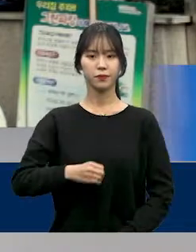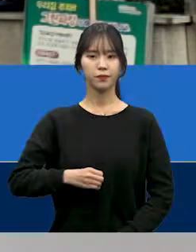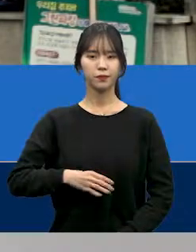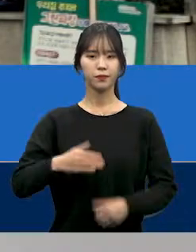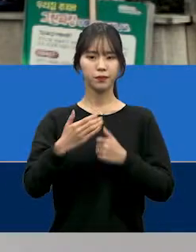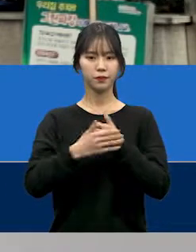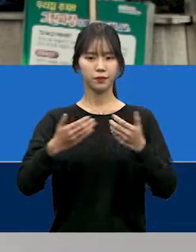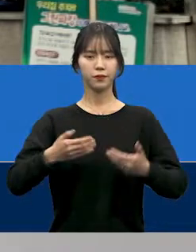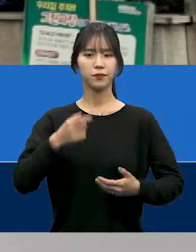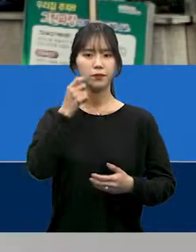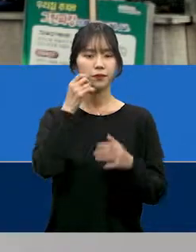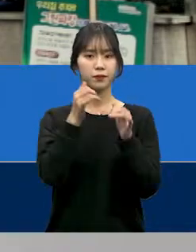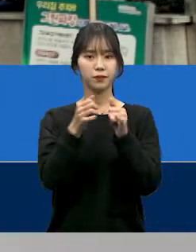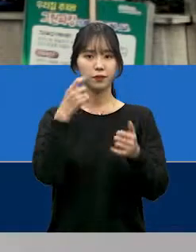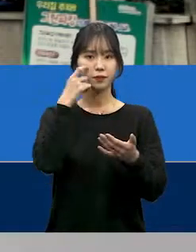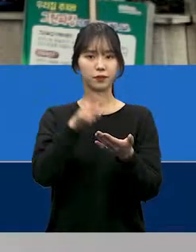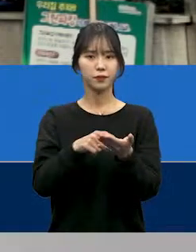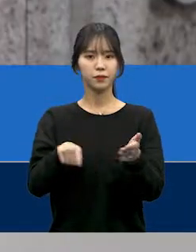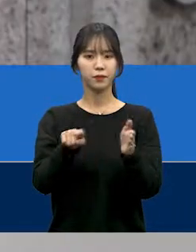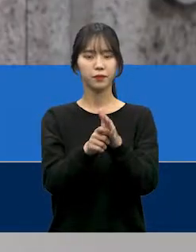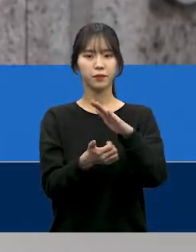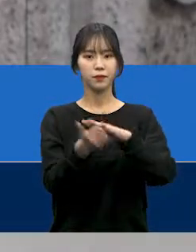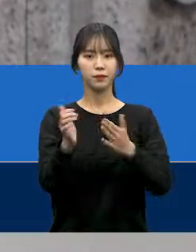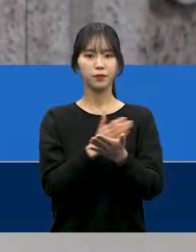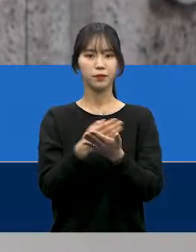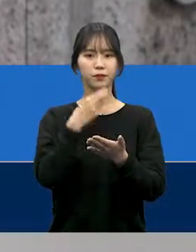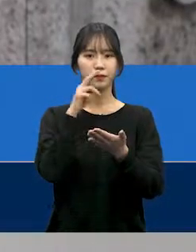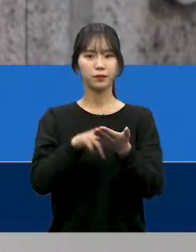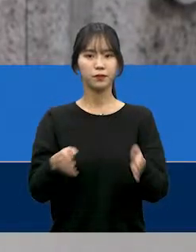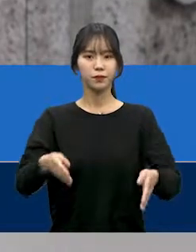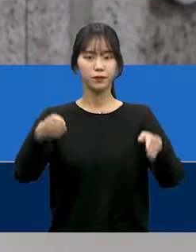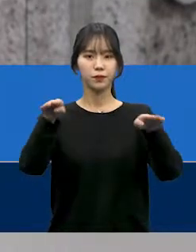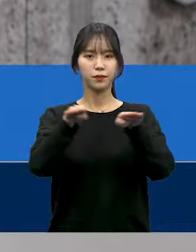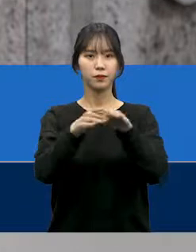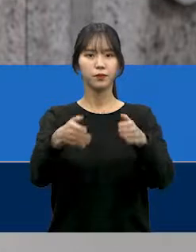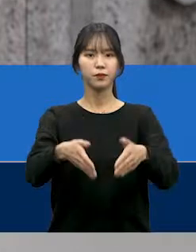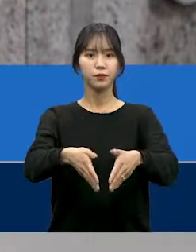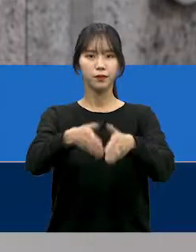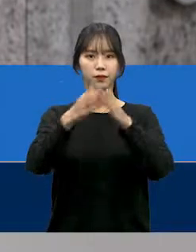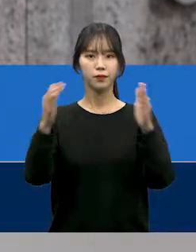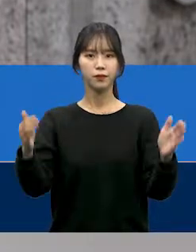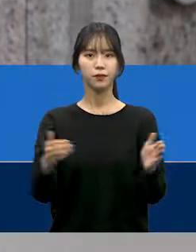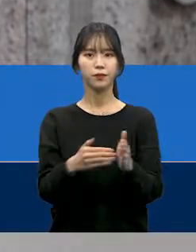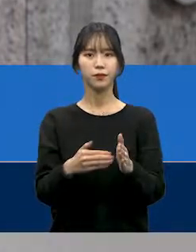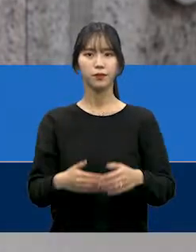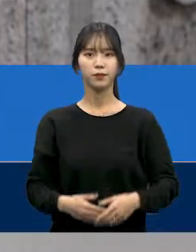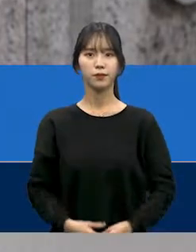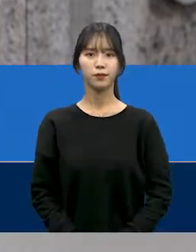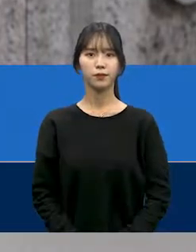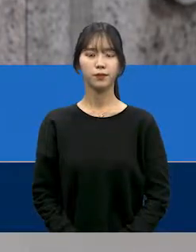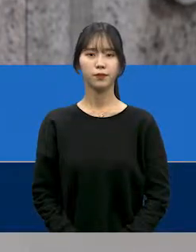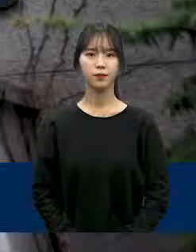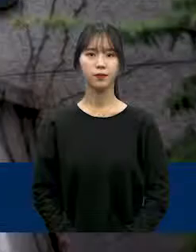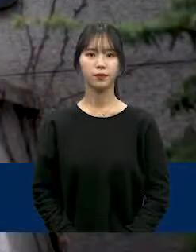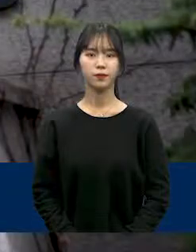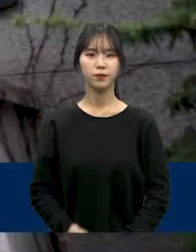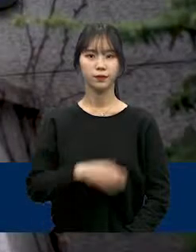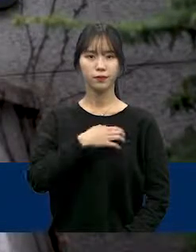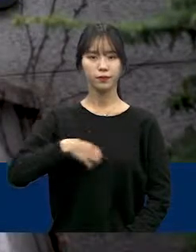군 윤 복지사각지대 주민 발굴을 위해 희망나눔 우체통을 관내 14개 주민 센터에 설치했습니다